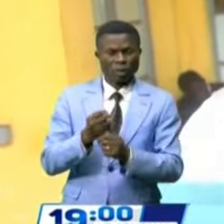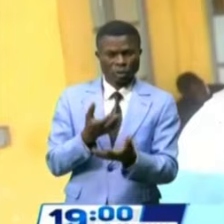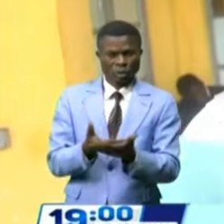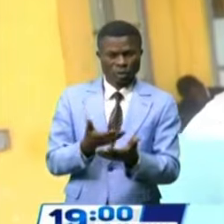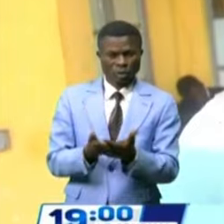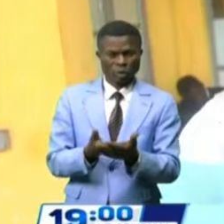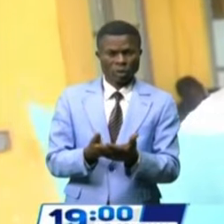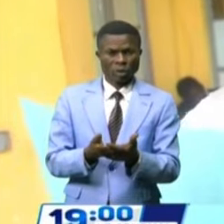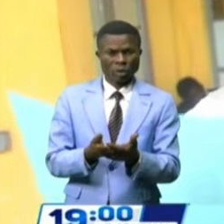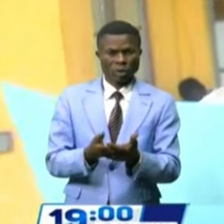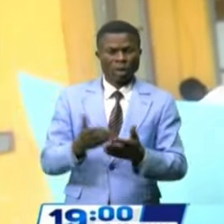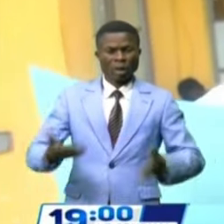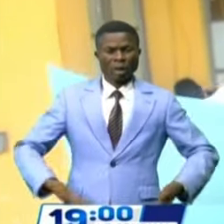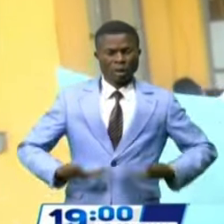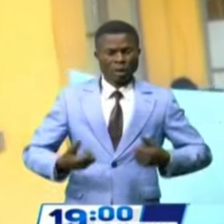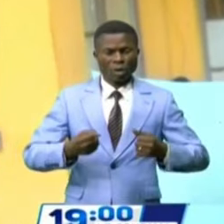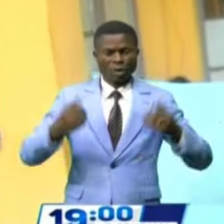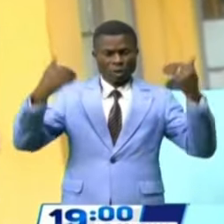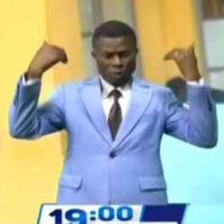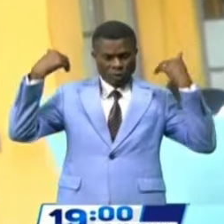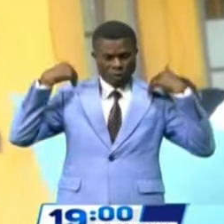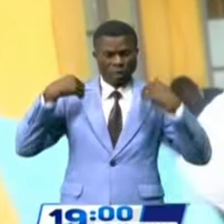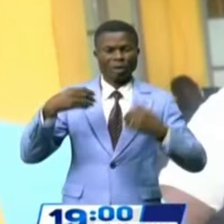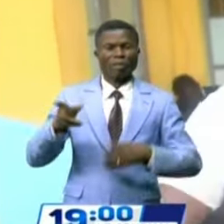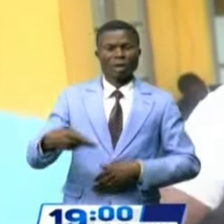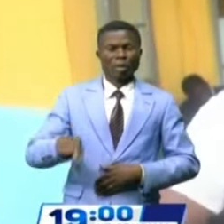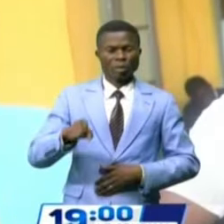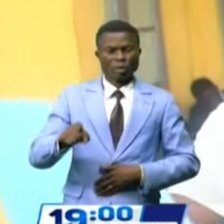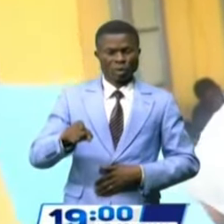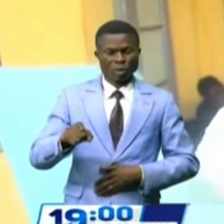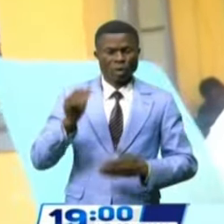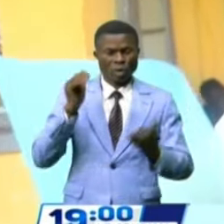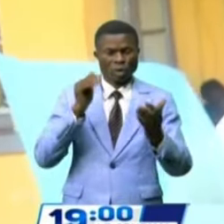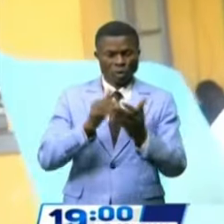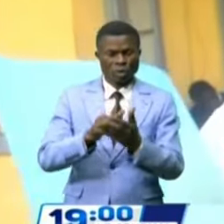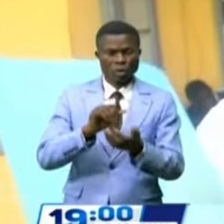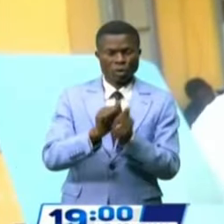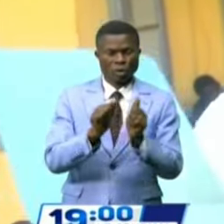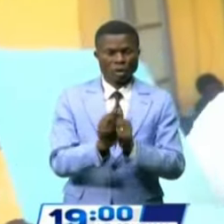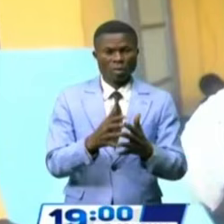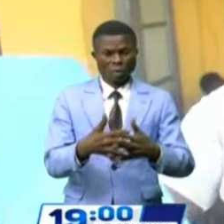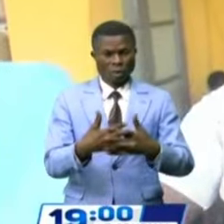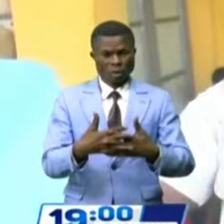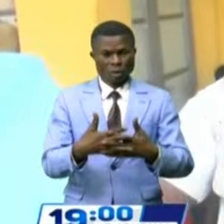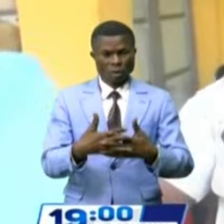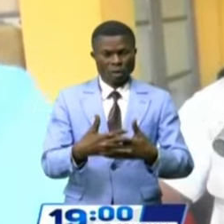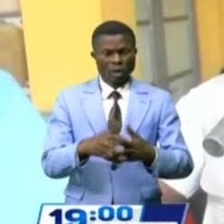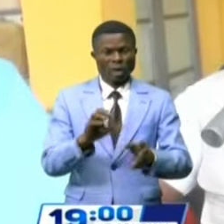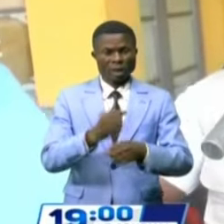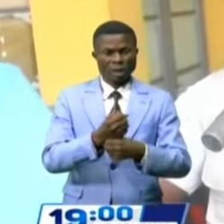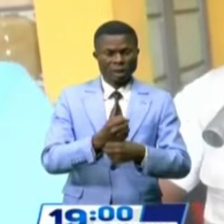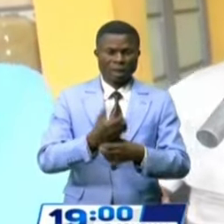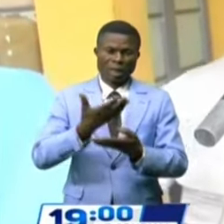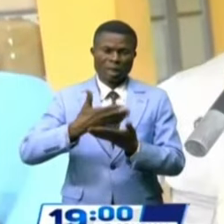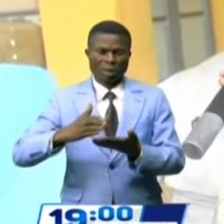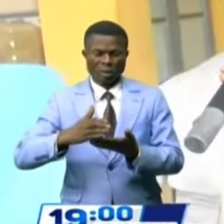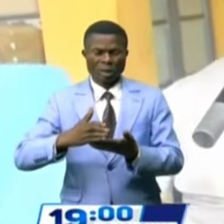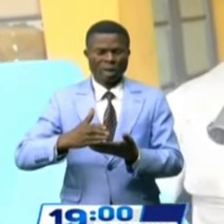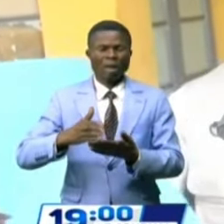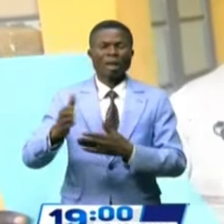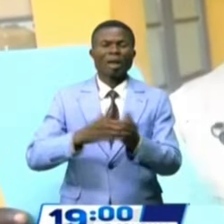il a plu à l'autorité des tutelles, au regard de la carence des matériels qui continuait à impacter